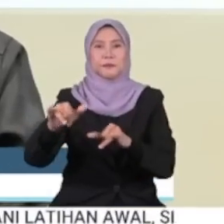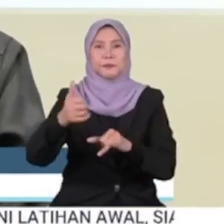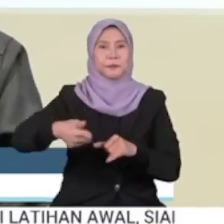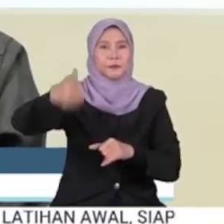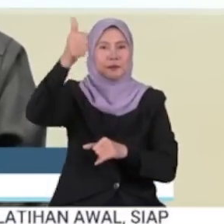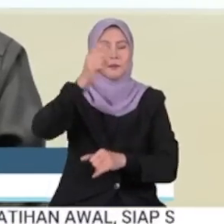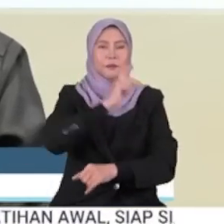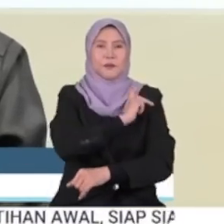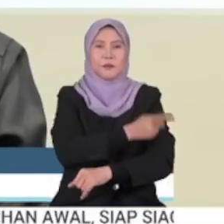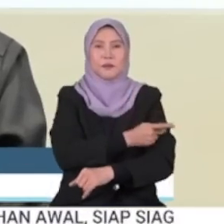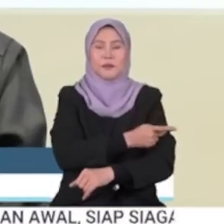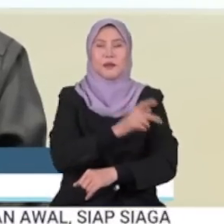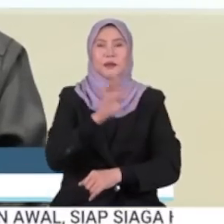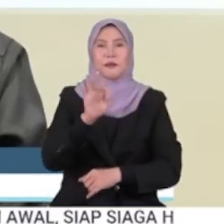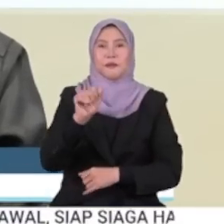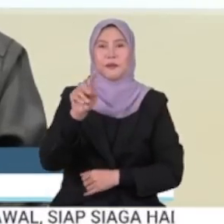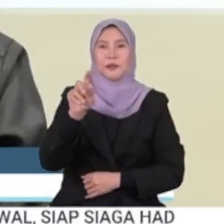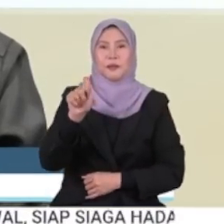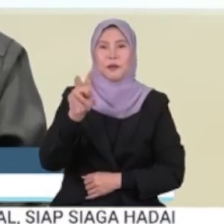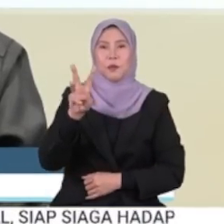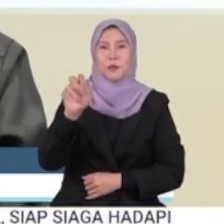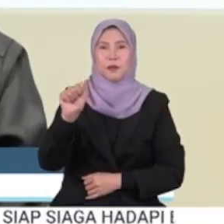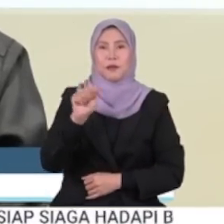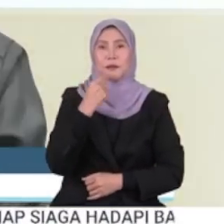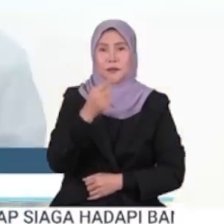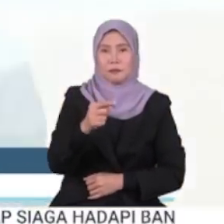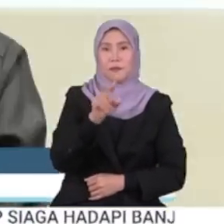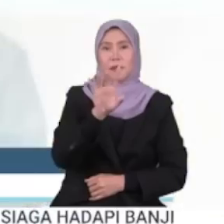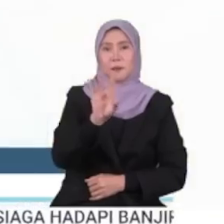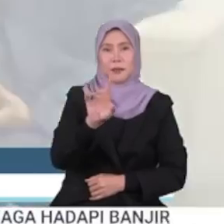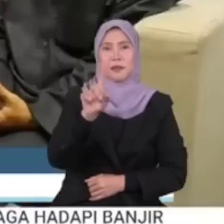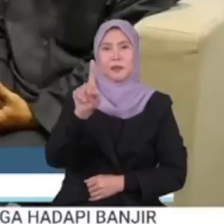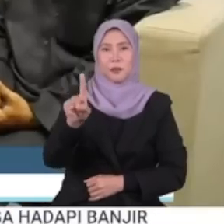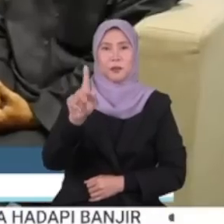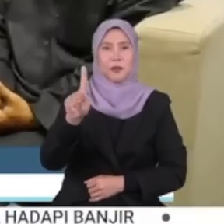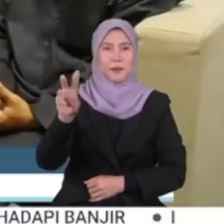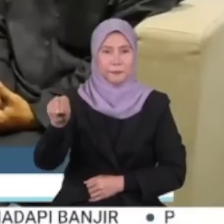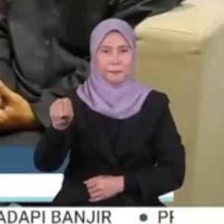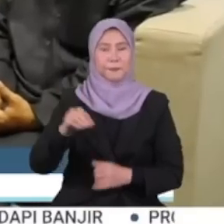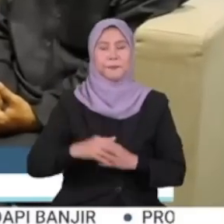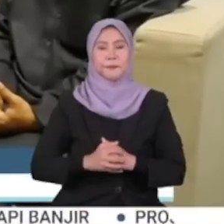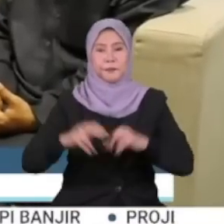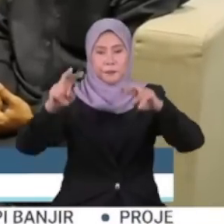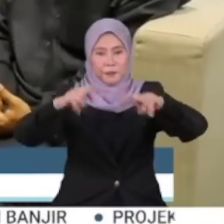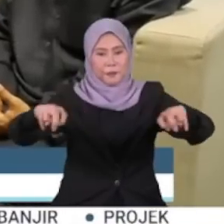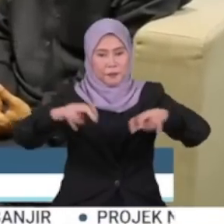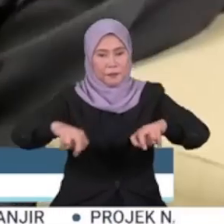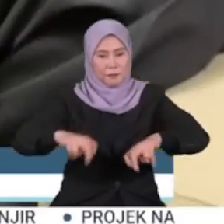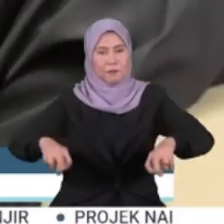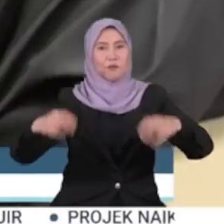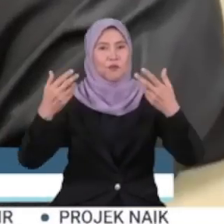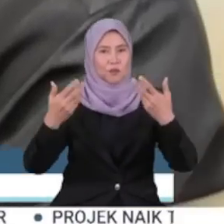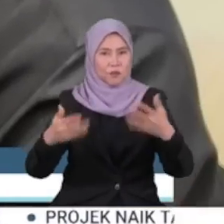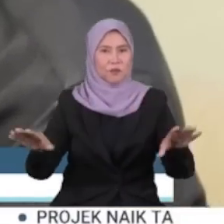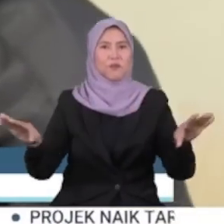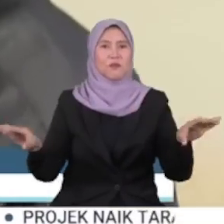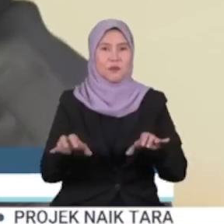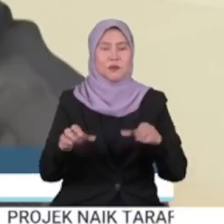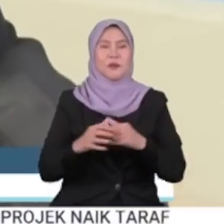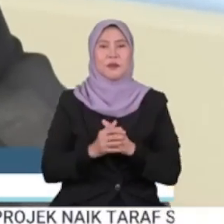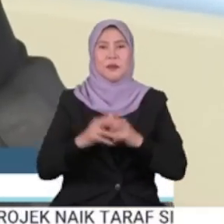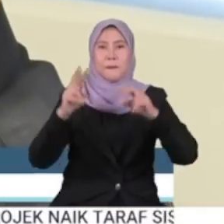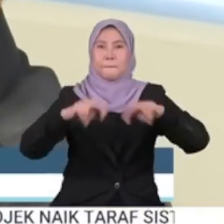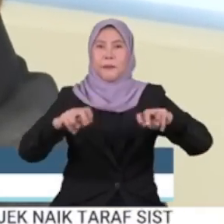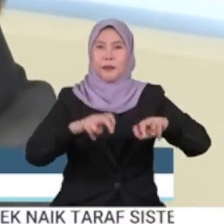pihak berkuasa fatwa adalah 81 km. Penyelidikan telah dilakukan oleh beberapa pihak